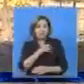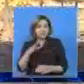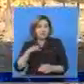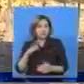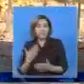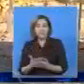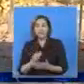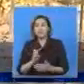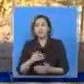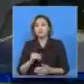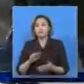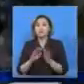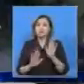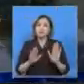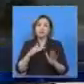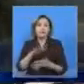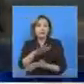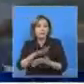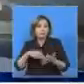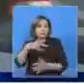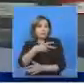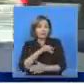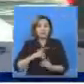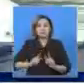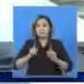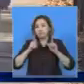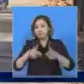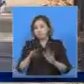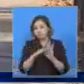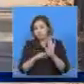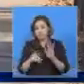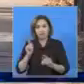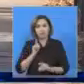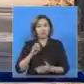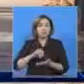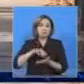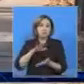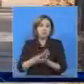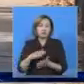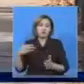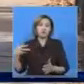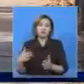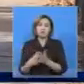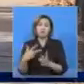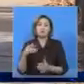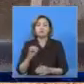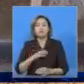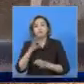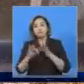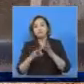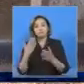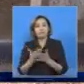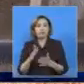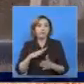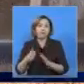По оптимистическому сценарию, при продолжении вакцинации, согласно графику, ожидается регистрация до 3000 случаев в сутки. С